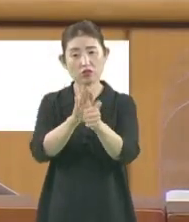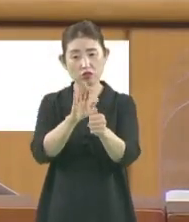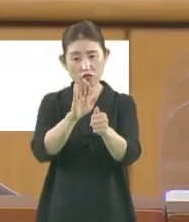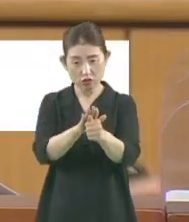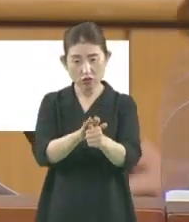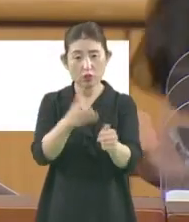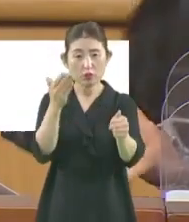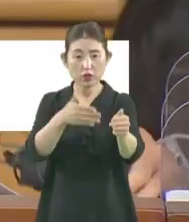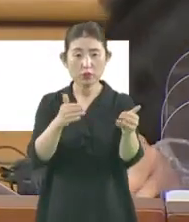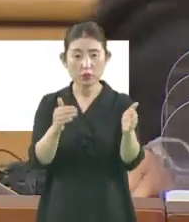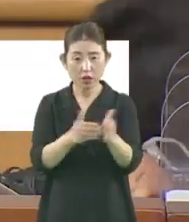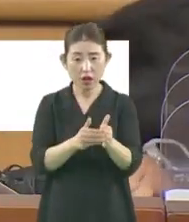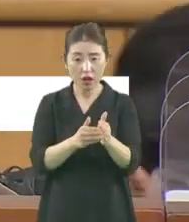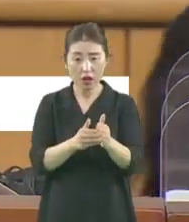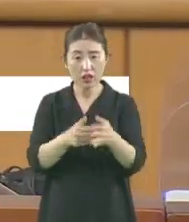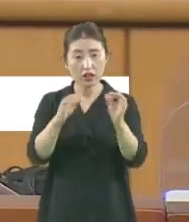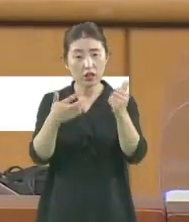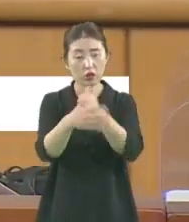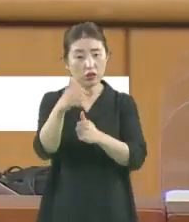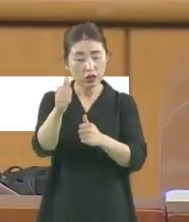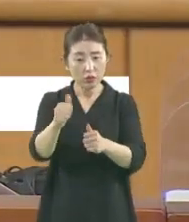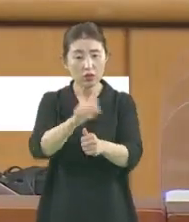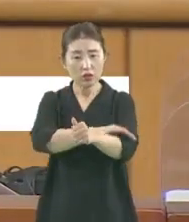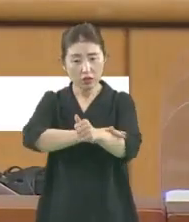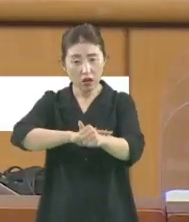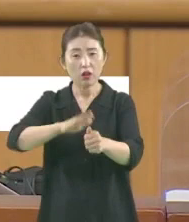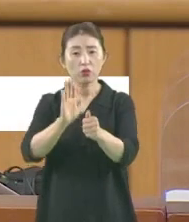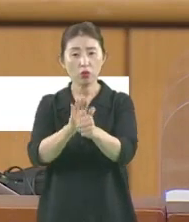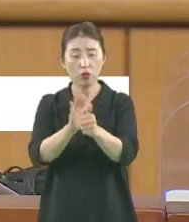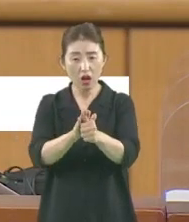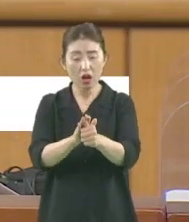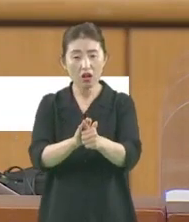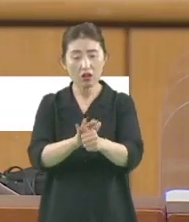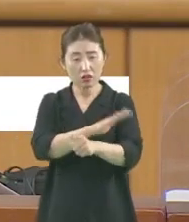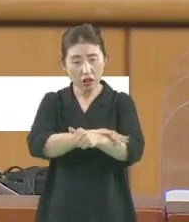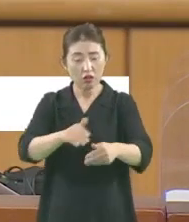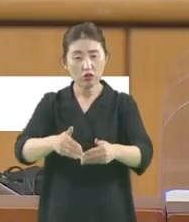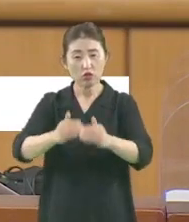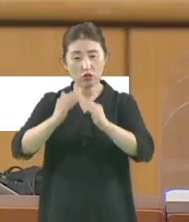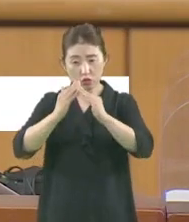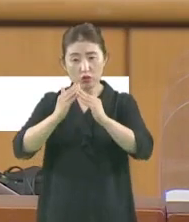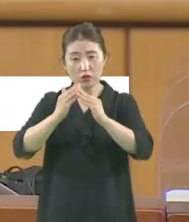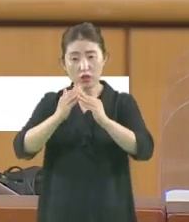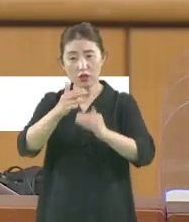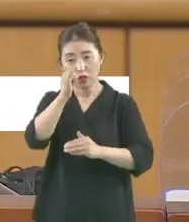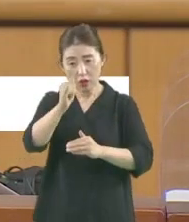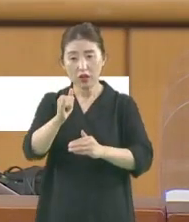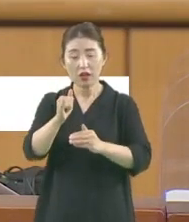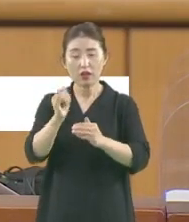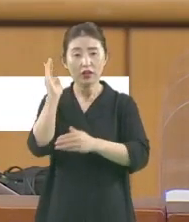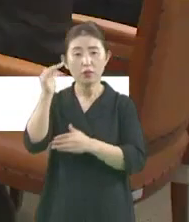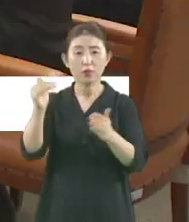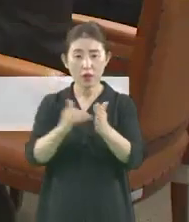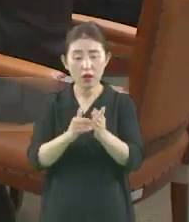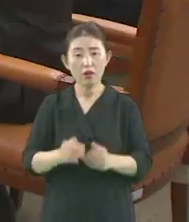당부했고 우리 위원장께서도 적극 협조하면서 중점 추진 과제로 채택하겠다고 말씀을